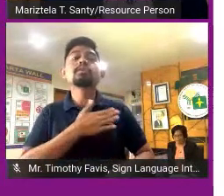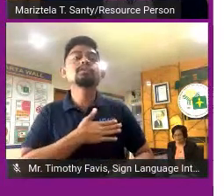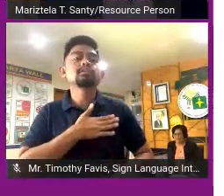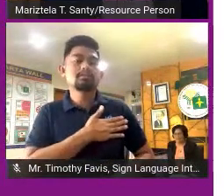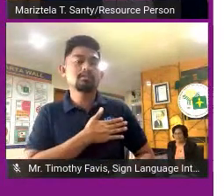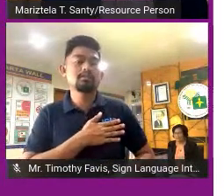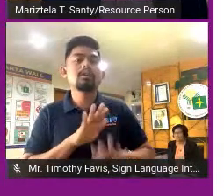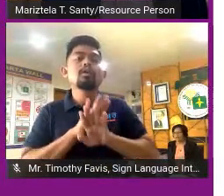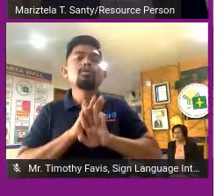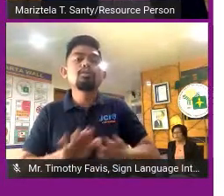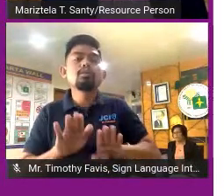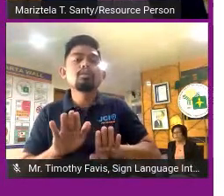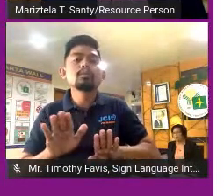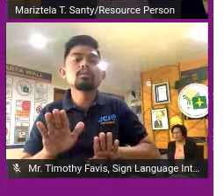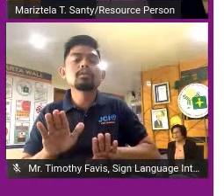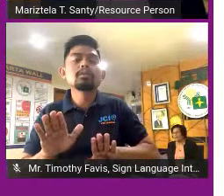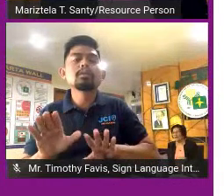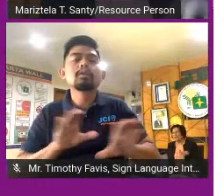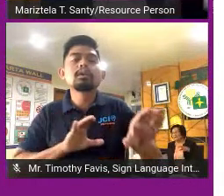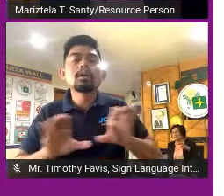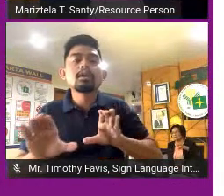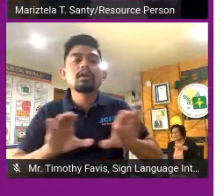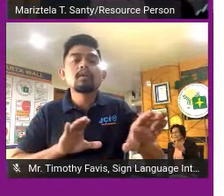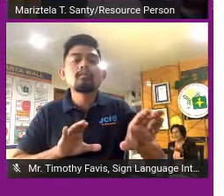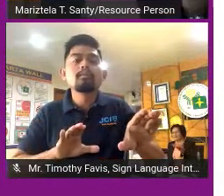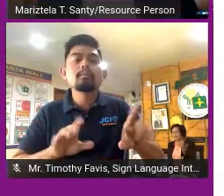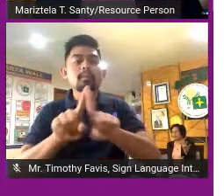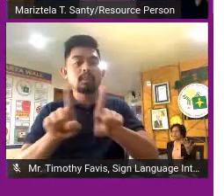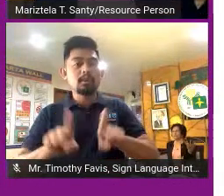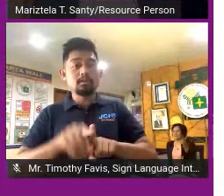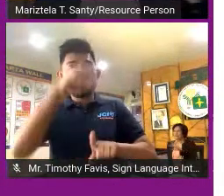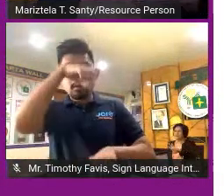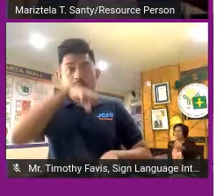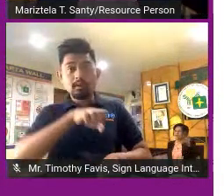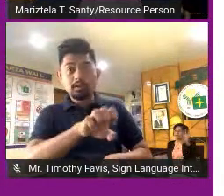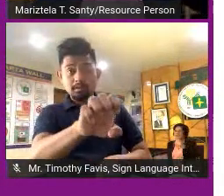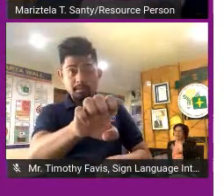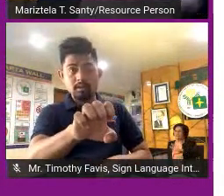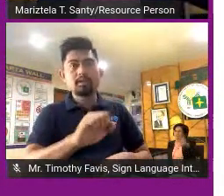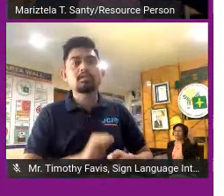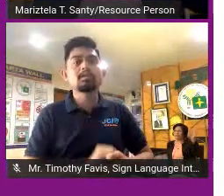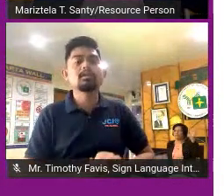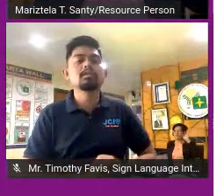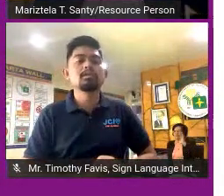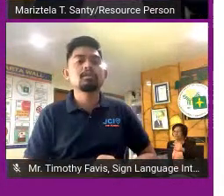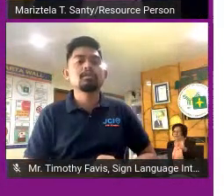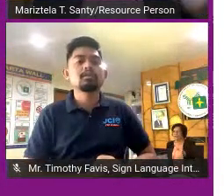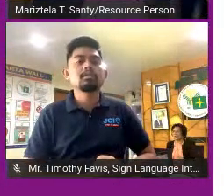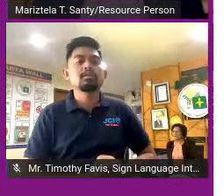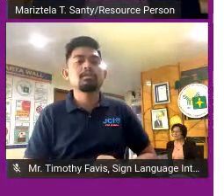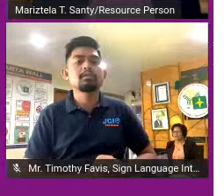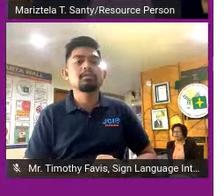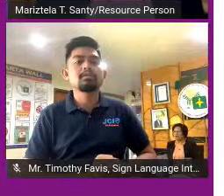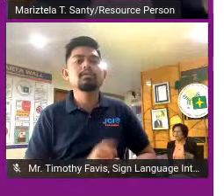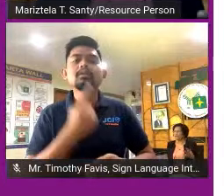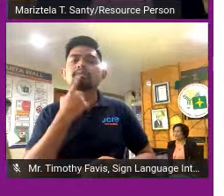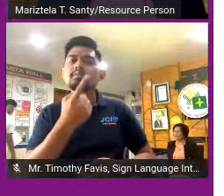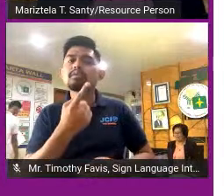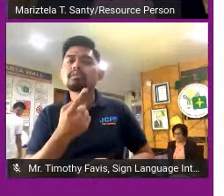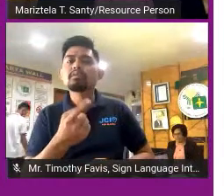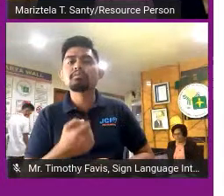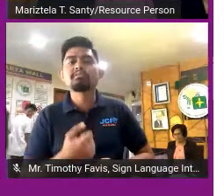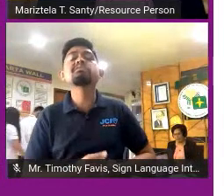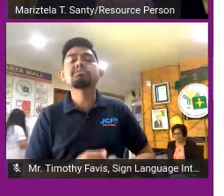elephant. Kasi nung panahon na nakita natin doon sa Filipina through the years, ganun